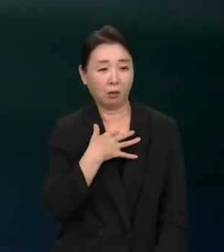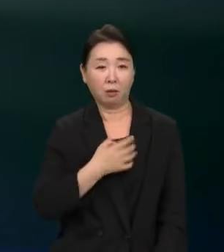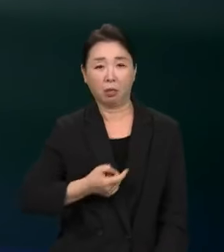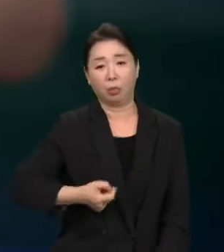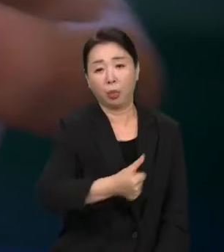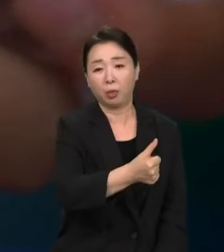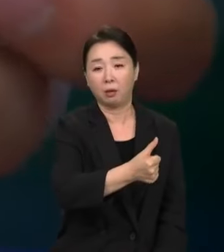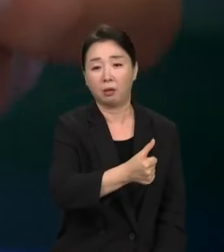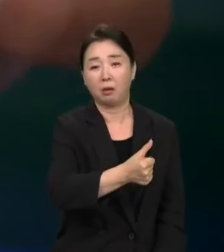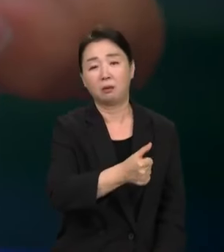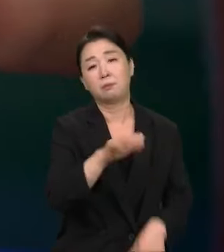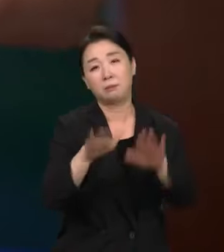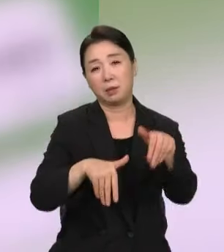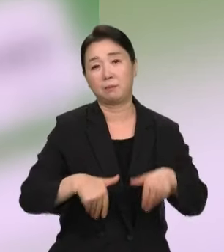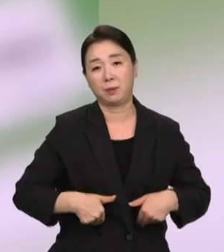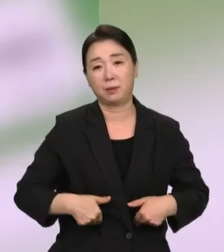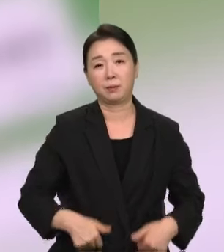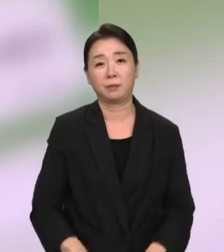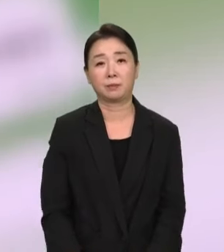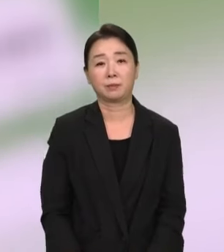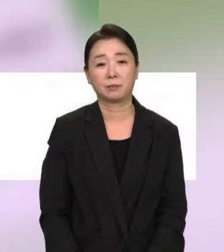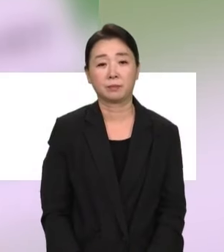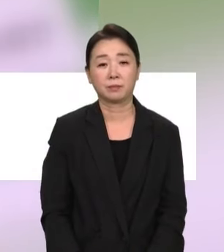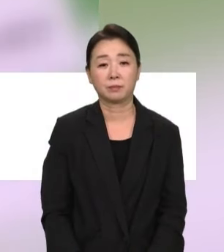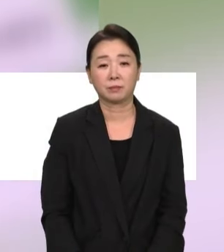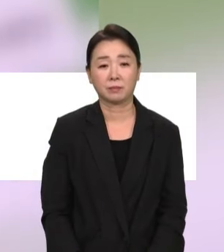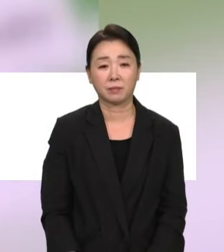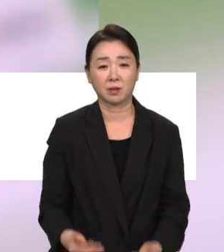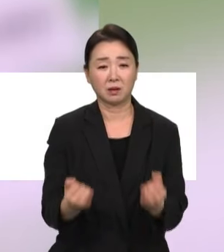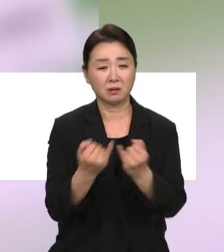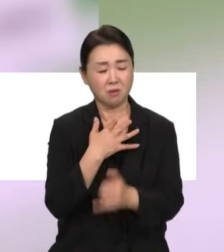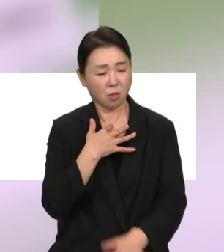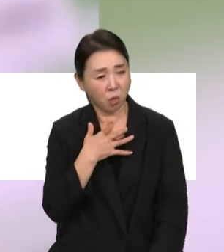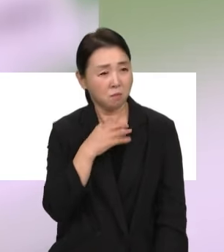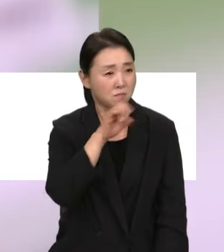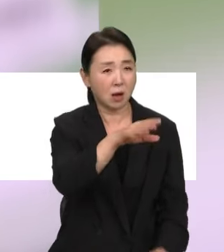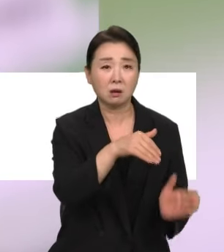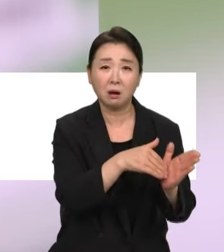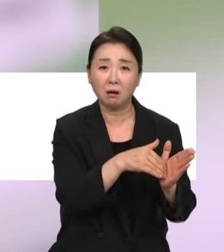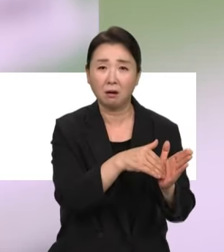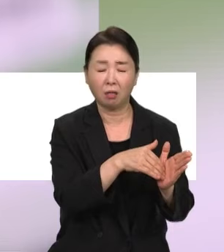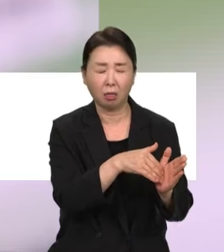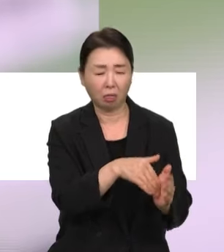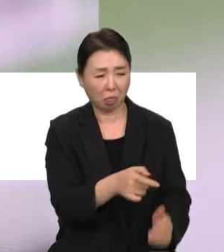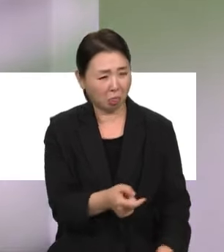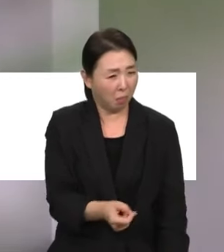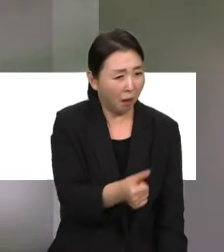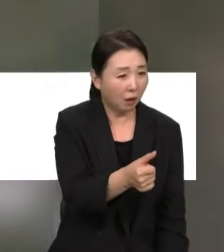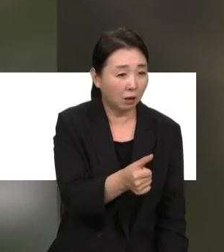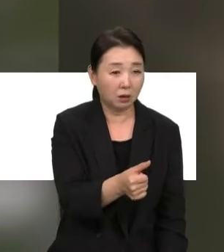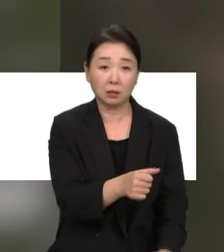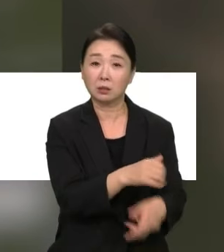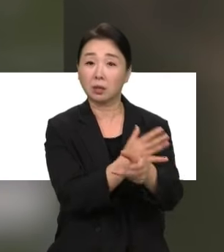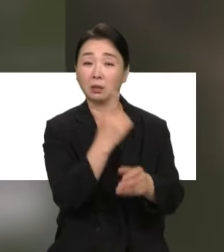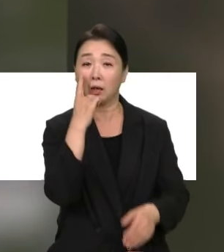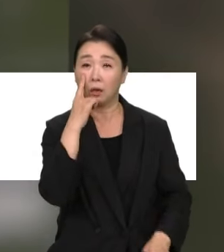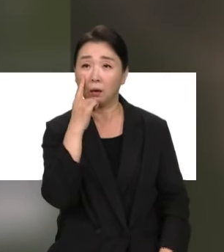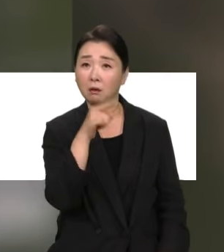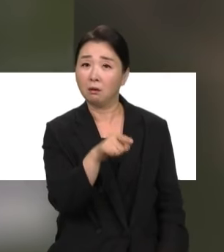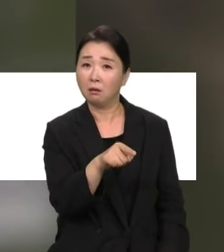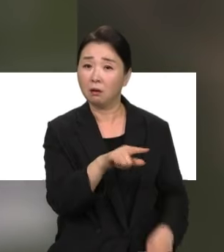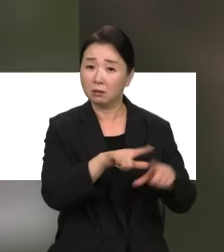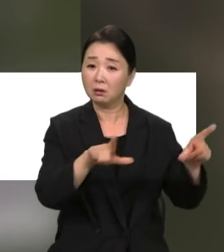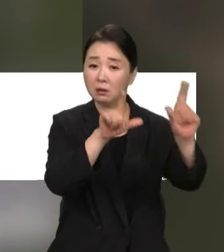차별부터 바꿔가야 한다고 말합니다. 특히 여성혐오적인 발언을 그냥 장난처럼 하는 경우들이